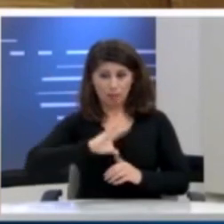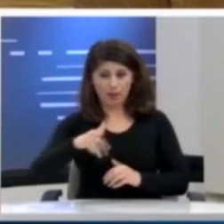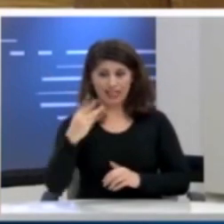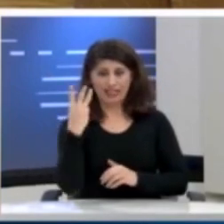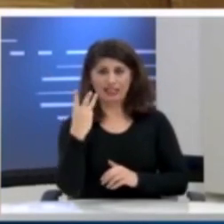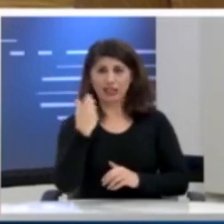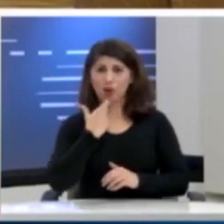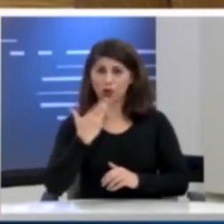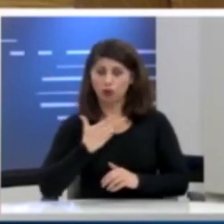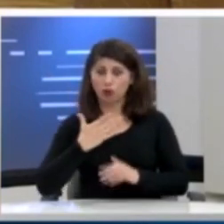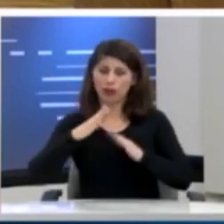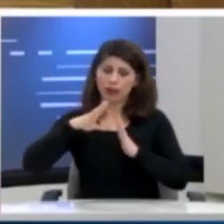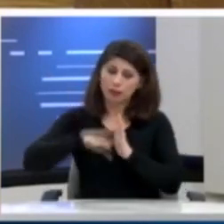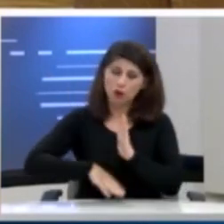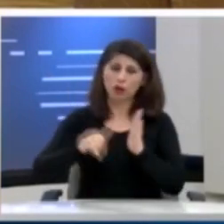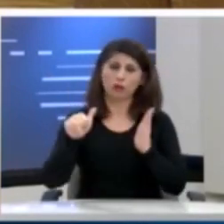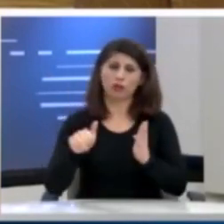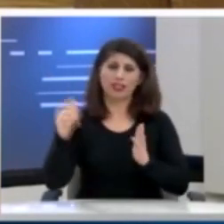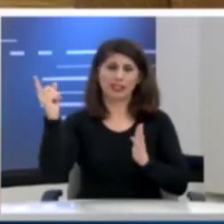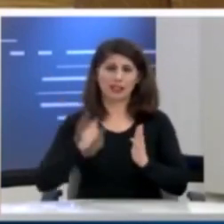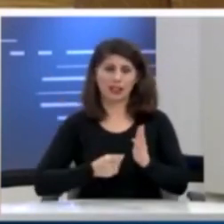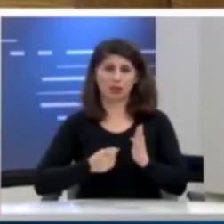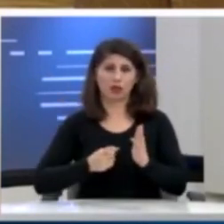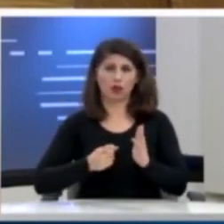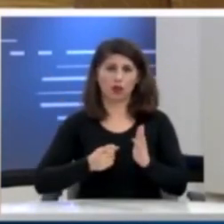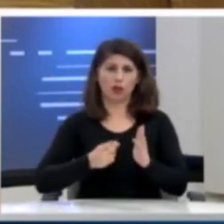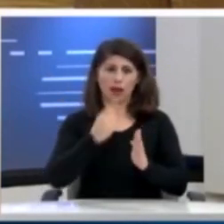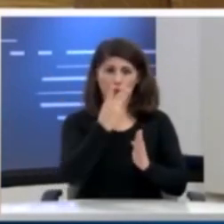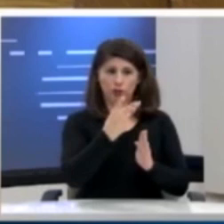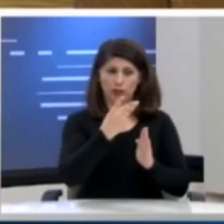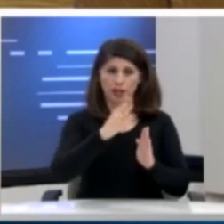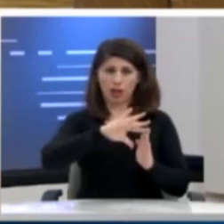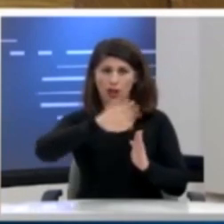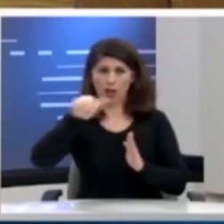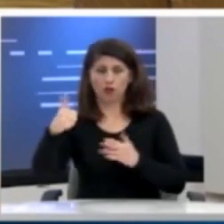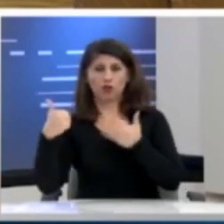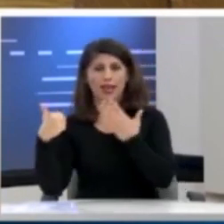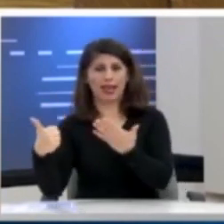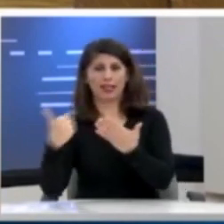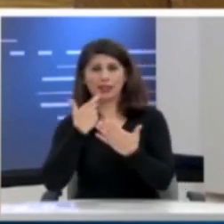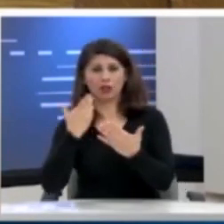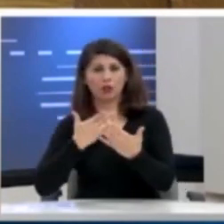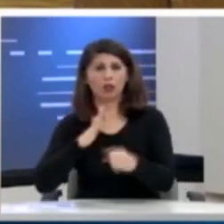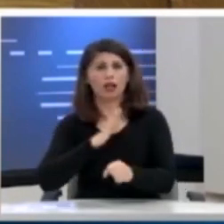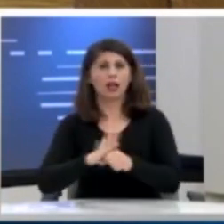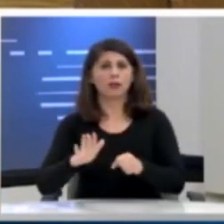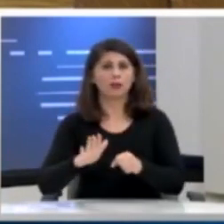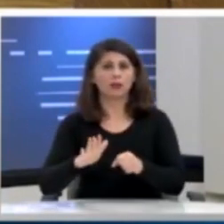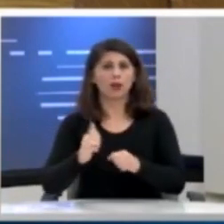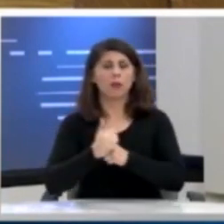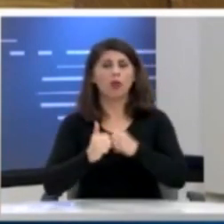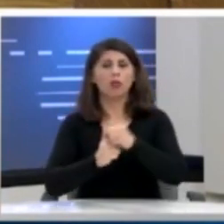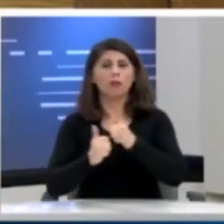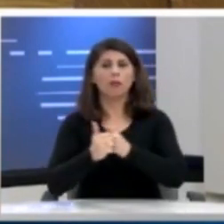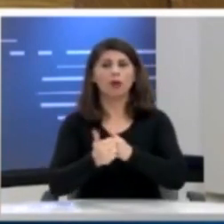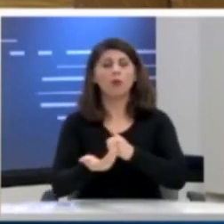ετών και μικρότερο του 60% των παιδιών από 3 έως 6 ετών καλύπτονται από